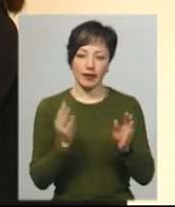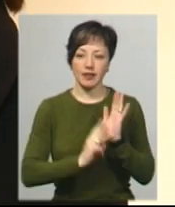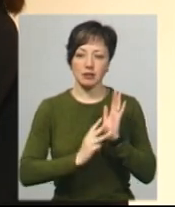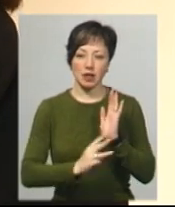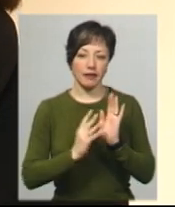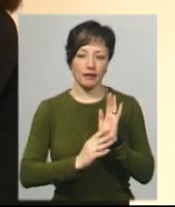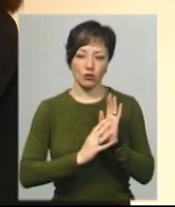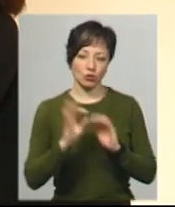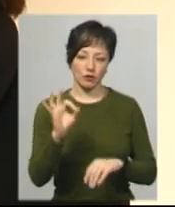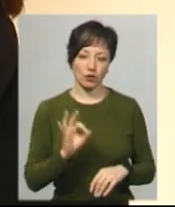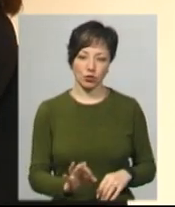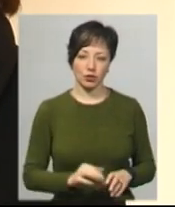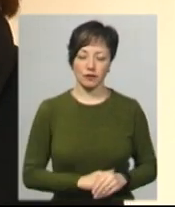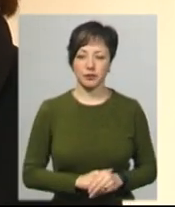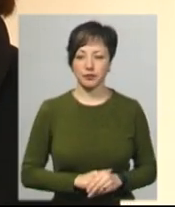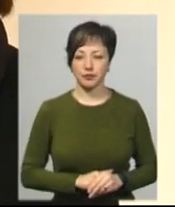80, а можливо і більше відсотків.